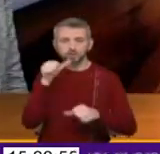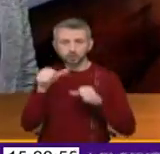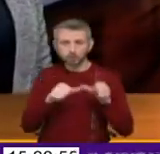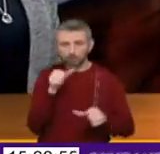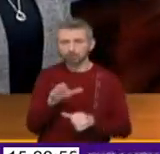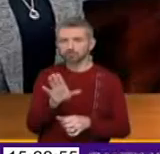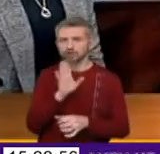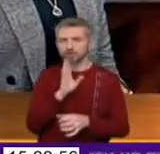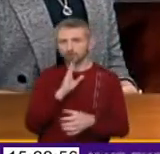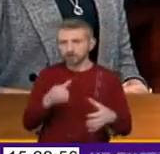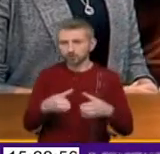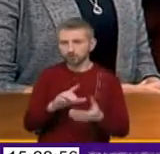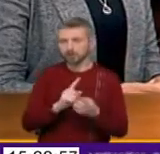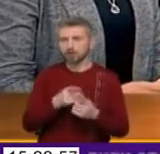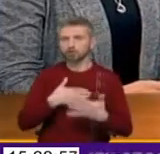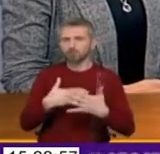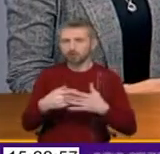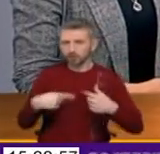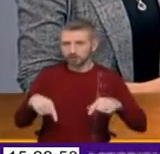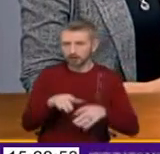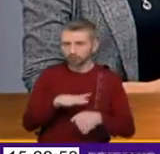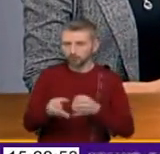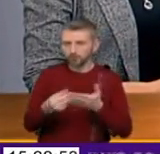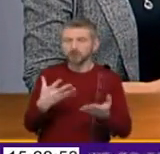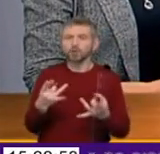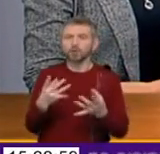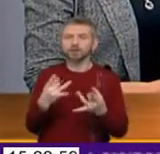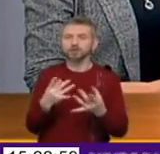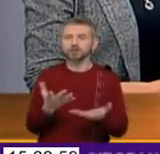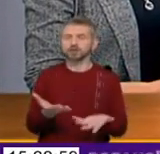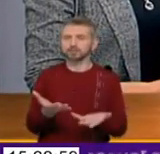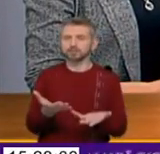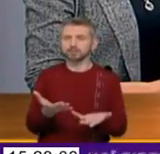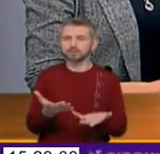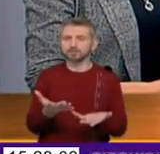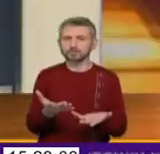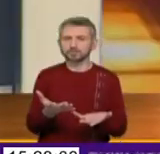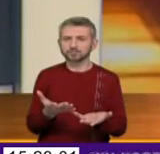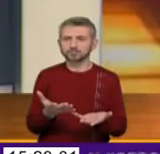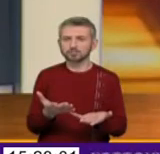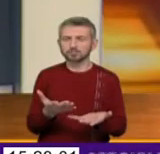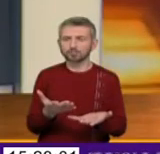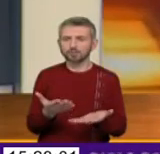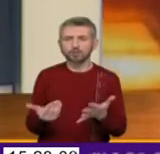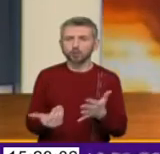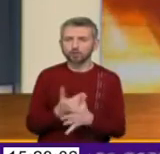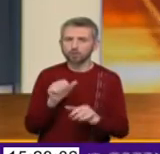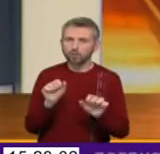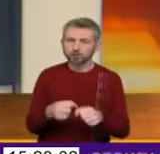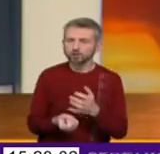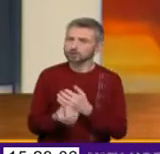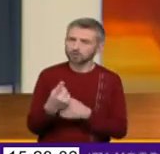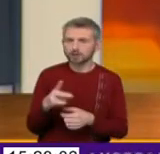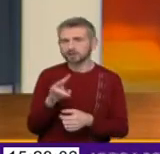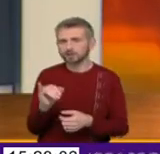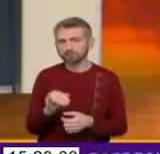стало громадською організацією повноцінною. Розкажіть, чи дало якісь нові можливості цей новий